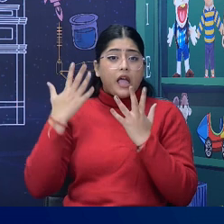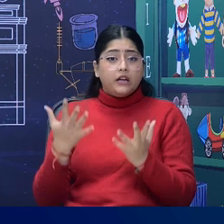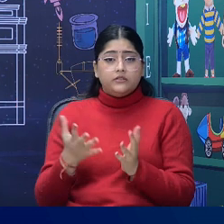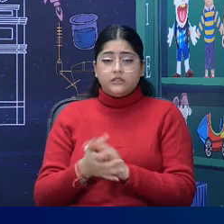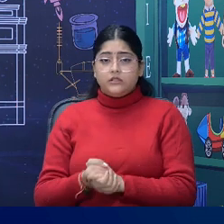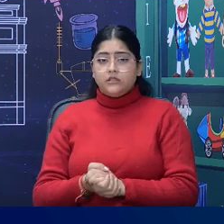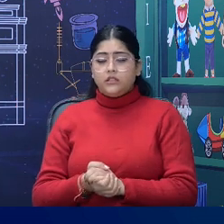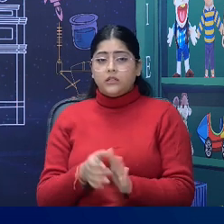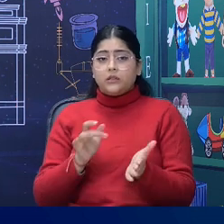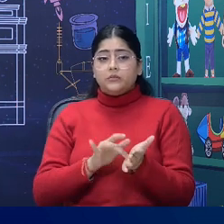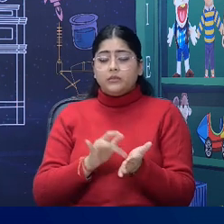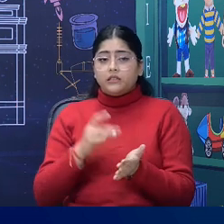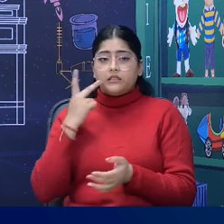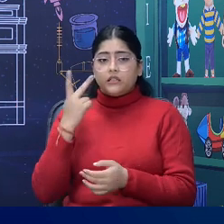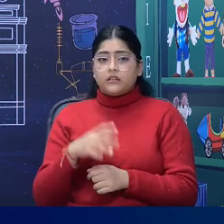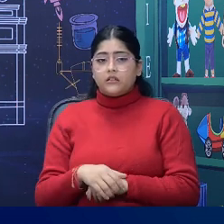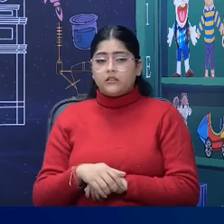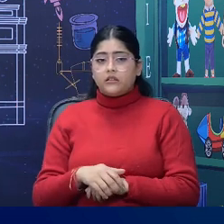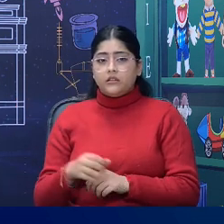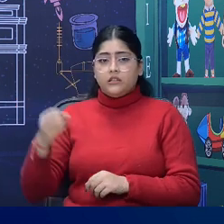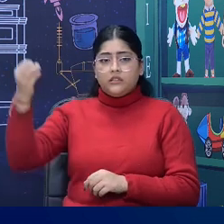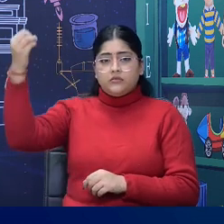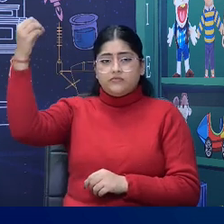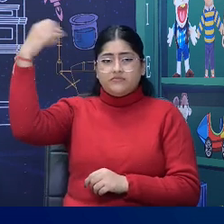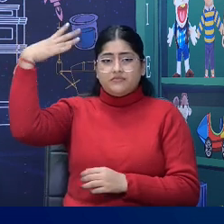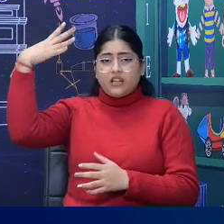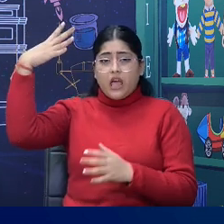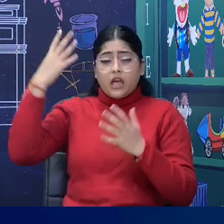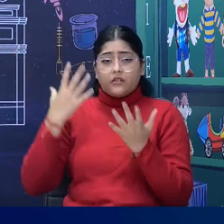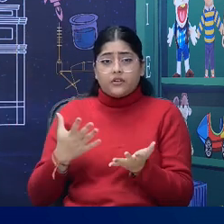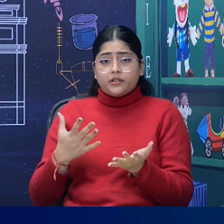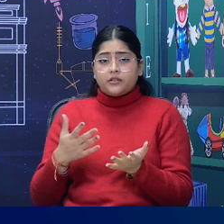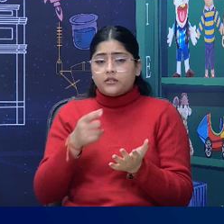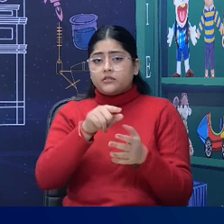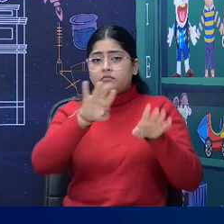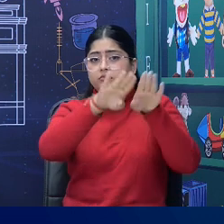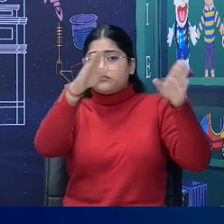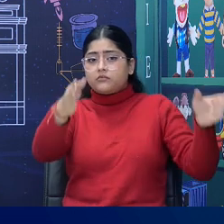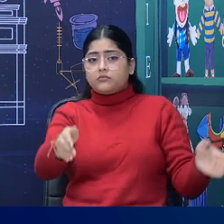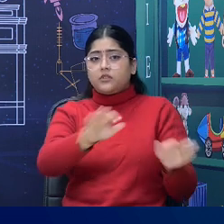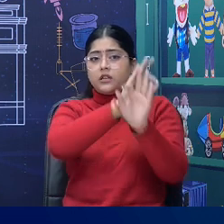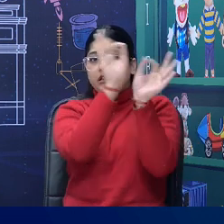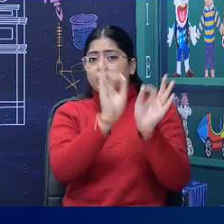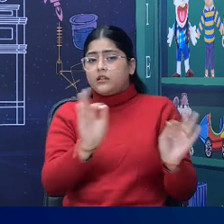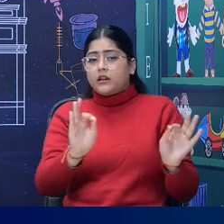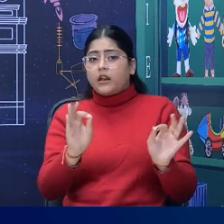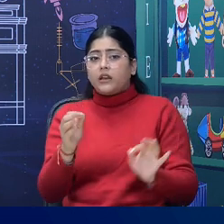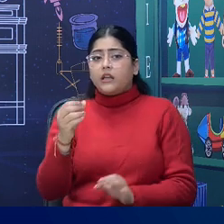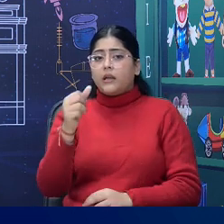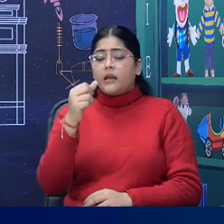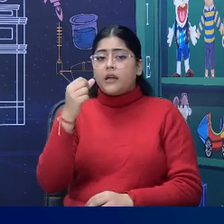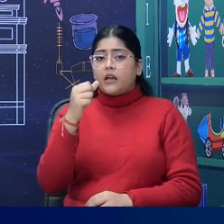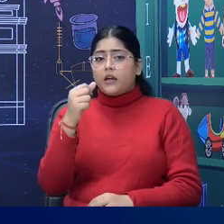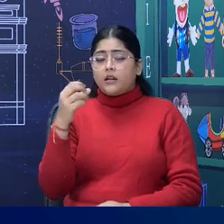उसने देखा कि मैदान में काफी रोशनी है एक तरफ मंच सजा हुआ है लाउड स्पीकर लगे हुए हैं